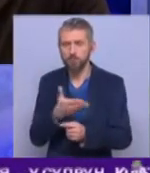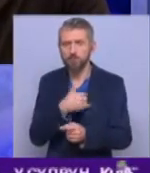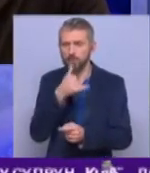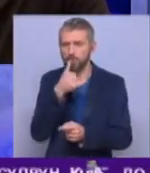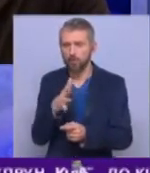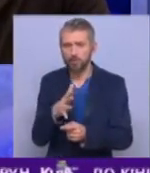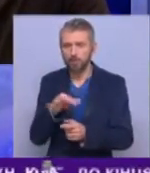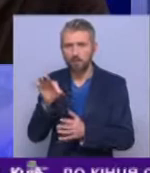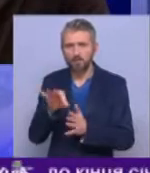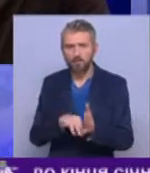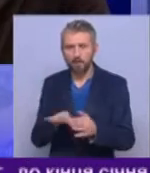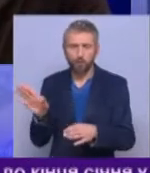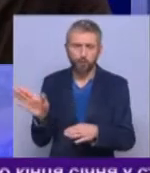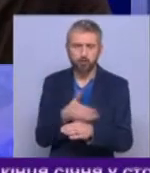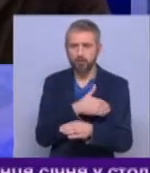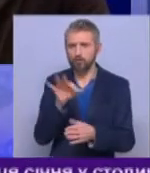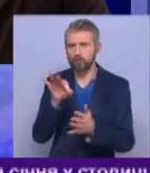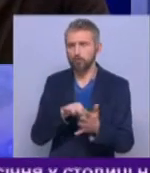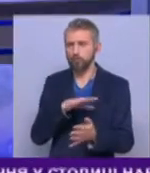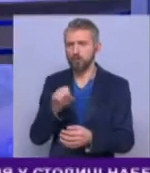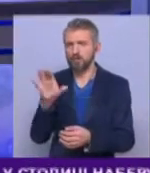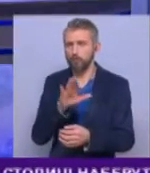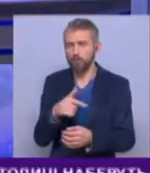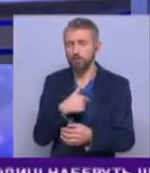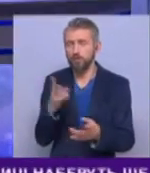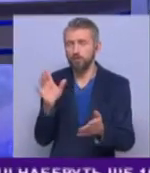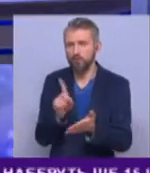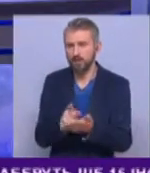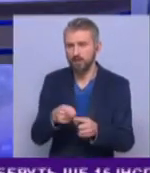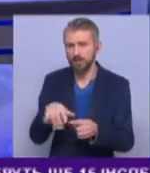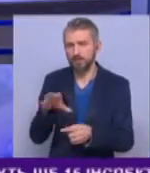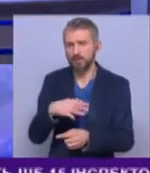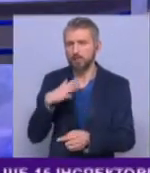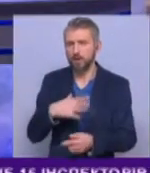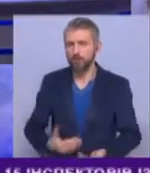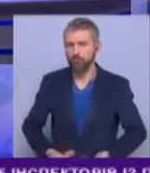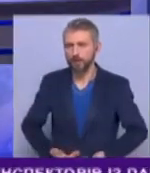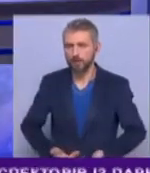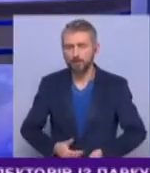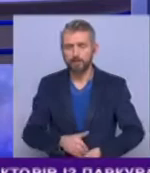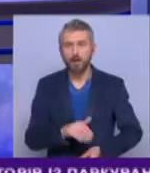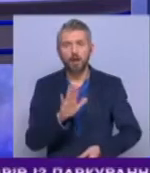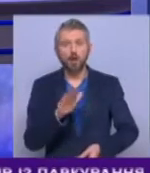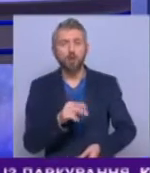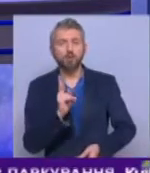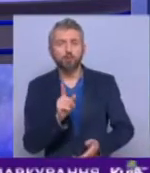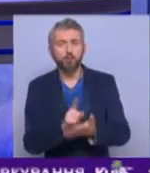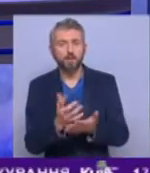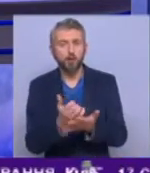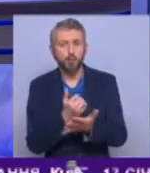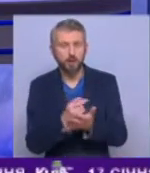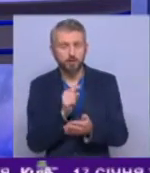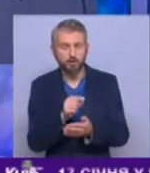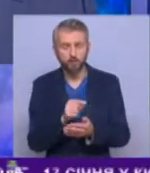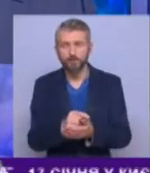його перескочити і одразу бути в Європі. Тобто ми повинні це все пережити. Розумієте? Ці білборди, тобто хай хтось, ну, хтось повинен же заробляти, але, на цій конструкції,